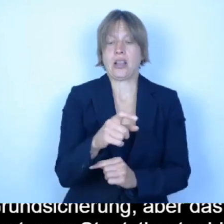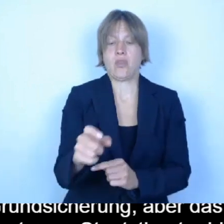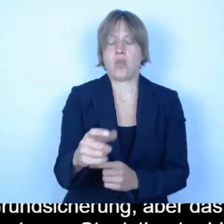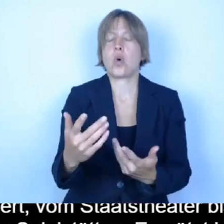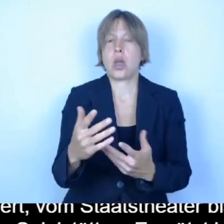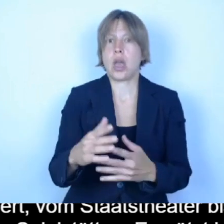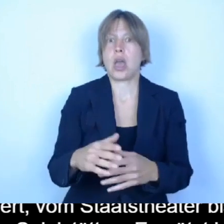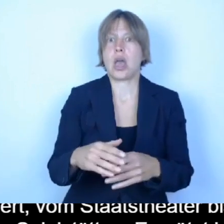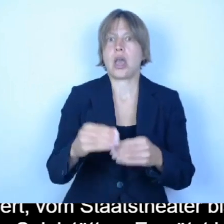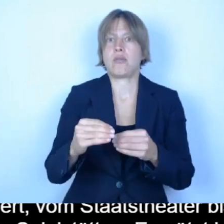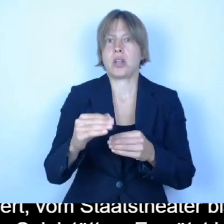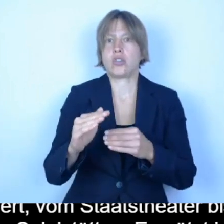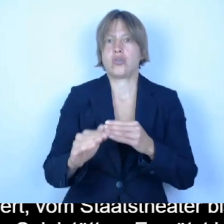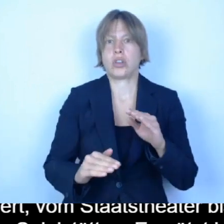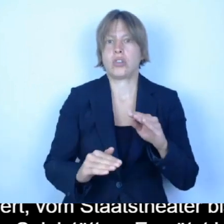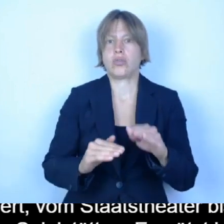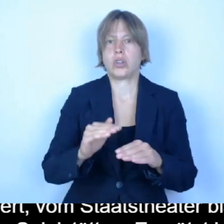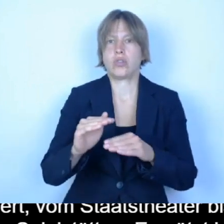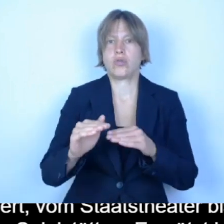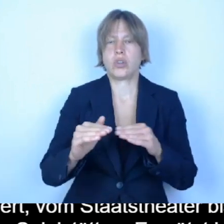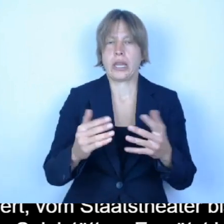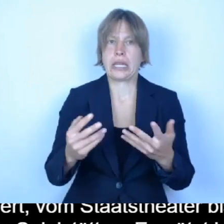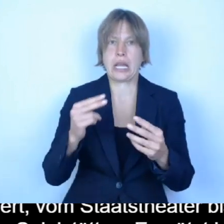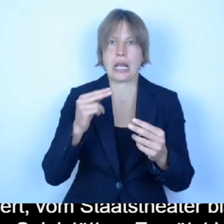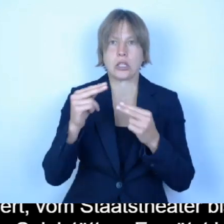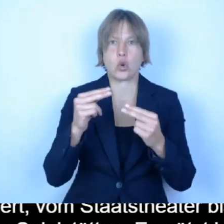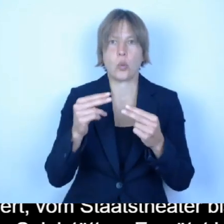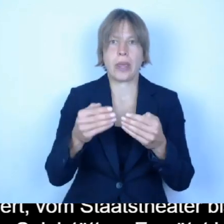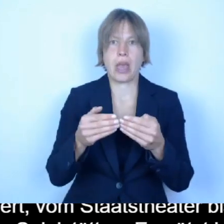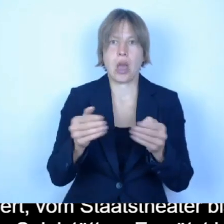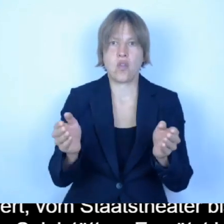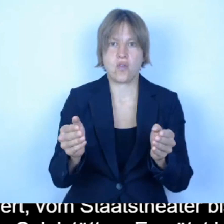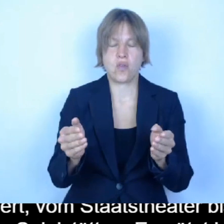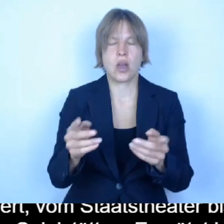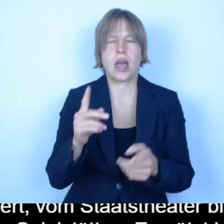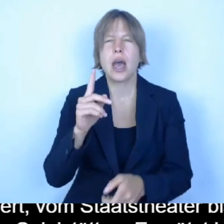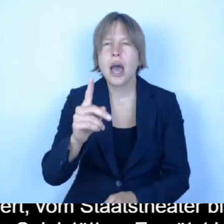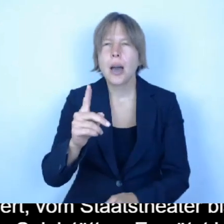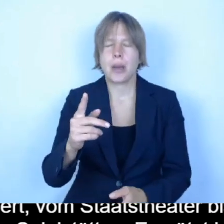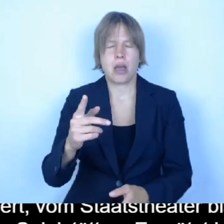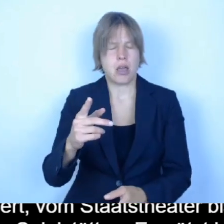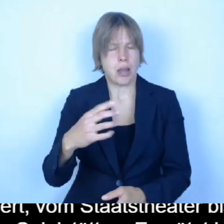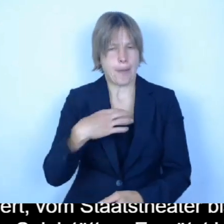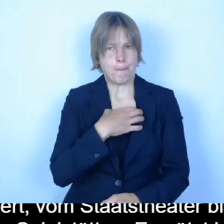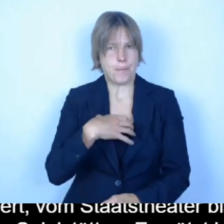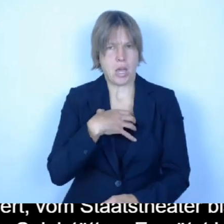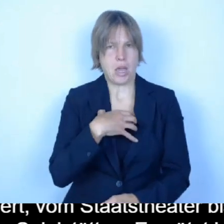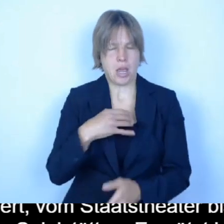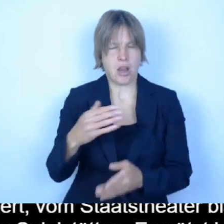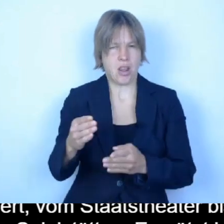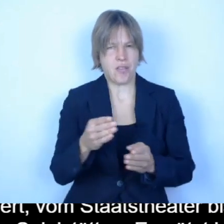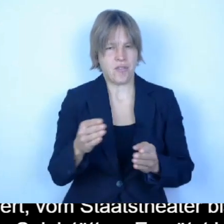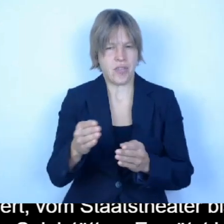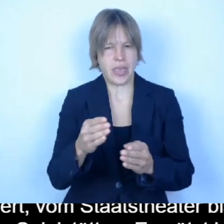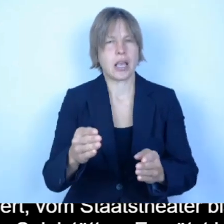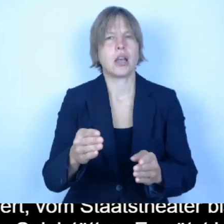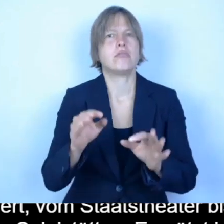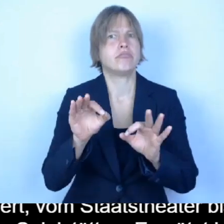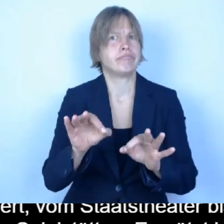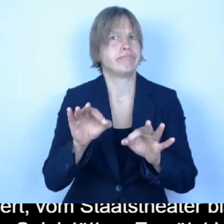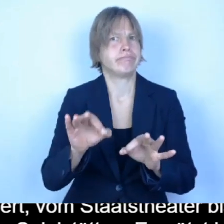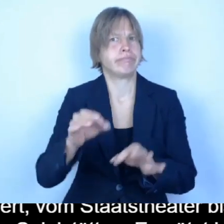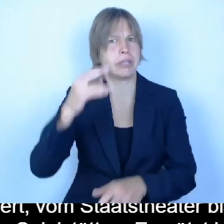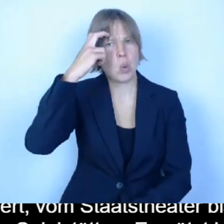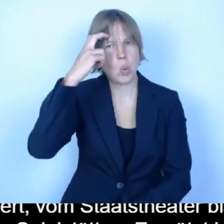Moment deswegen der umsichtige und klügere ist, weil wir jetzt schon erleben in einigen anderen Bundesländern, wo es sehr schnell geht, gibt es auch Umfragen. Muss das jetzt schon sein? Und